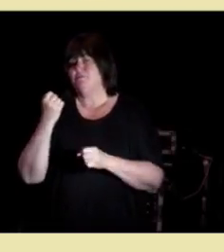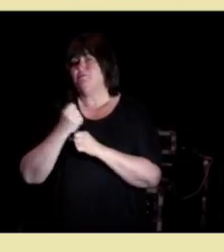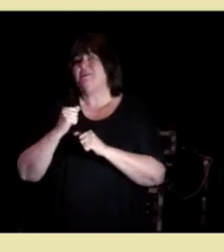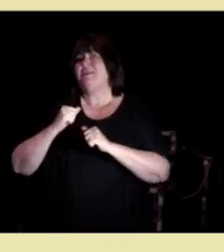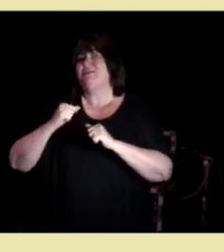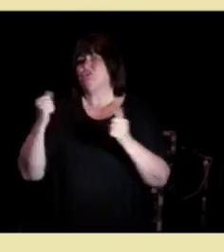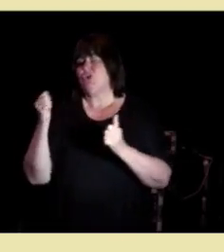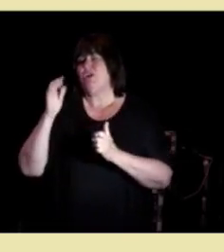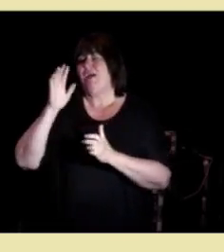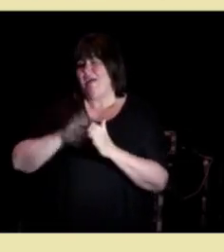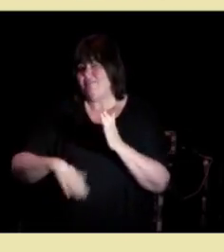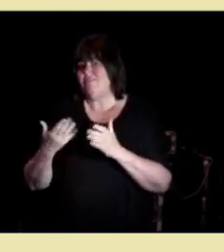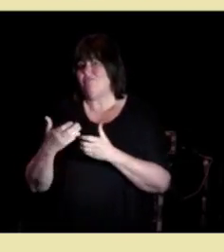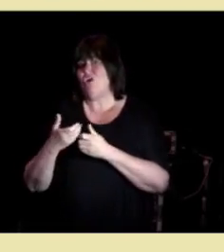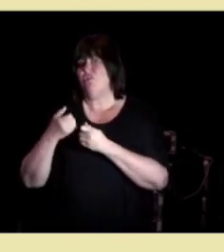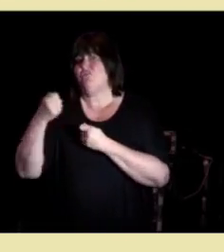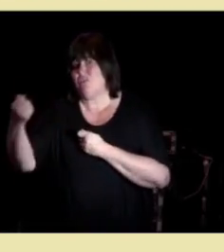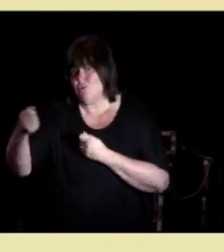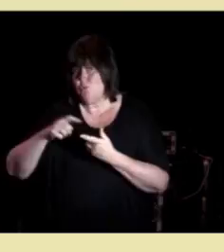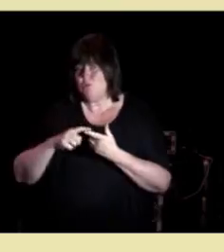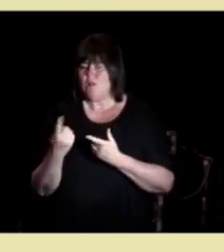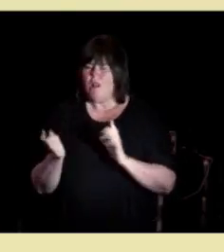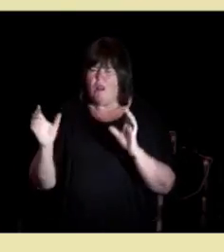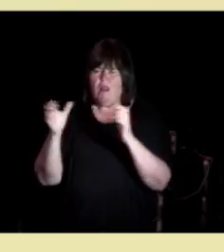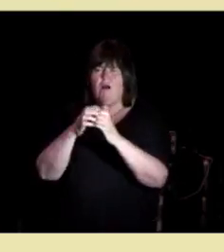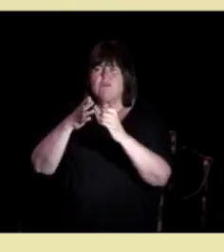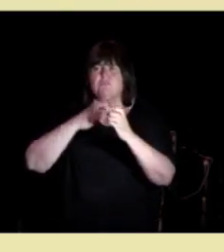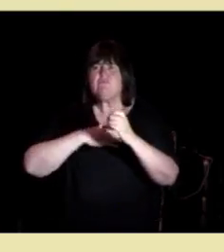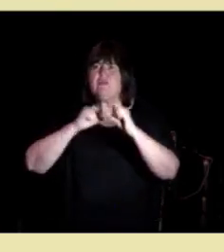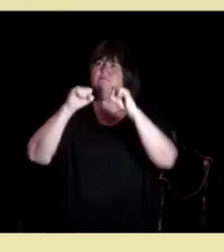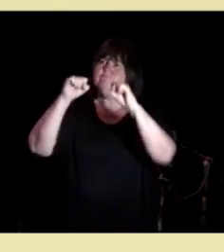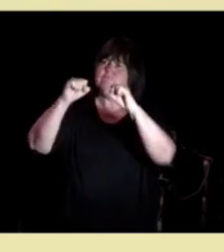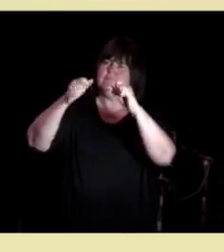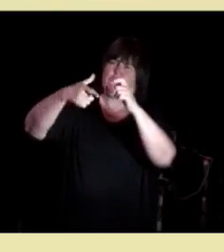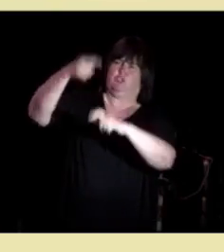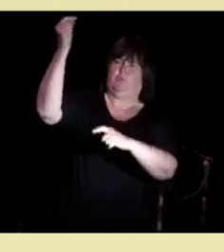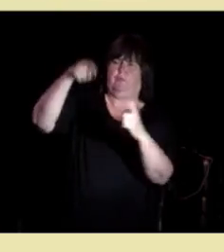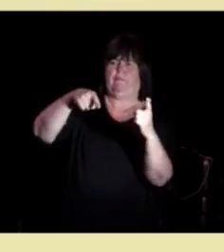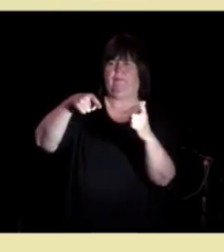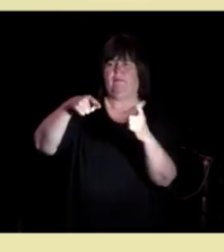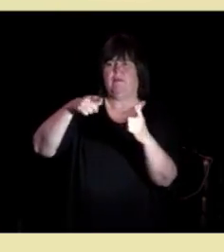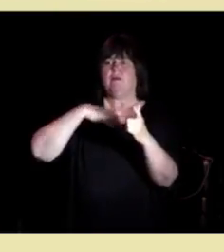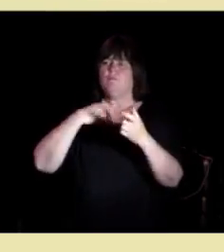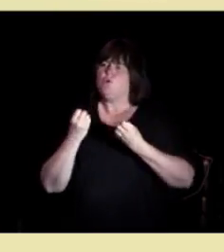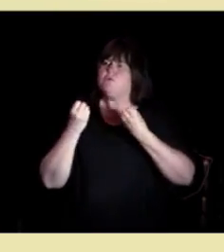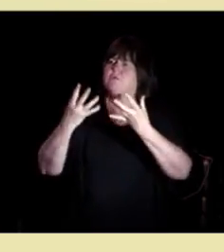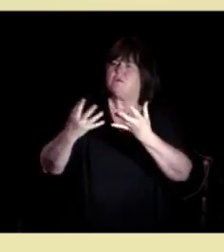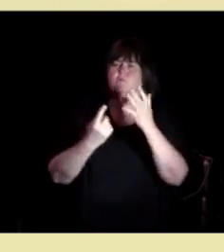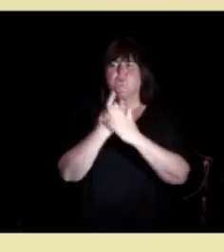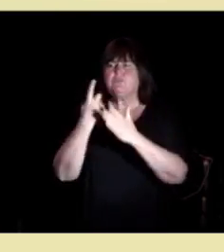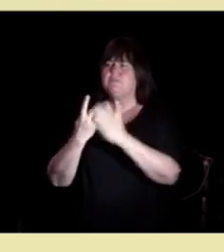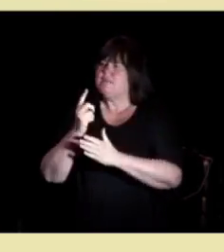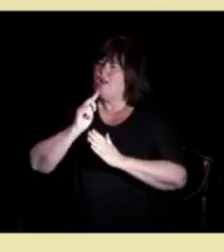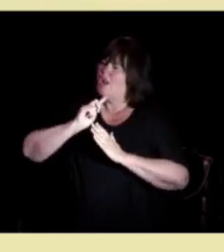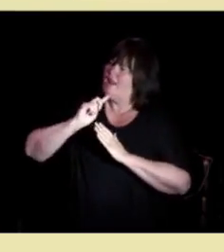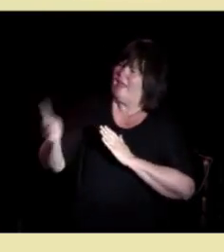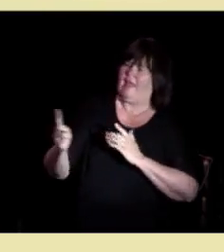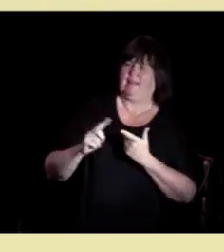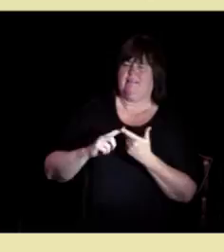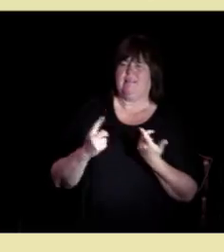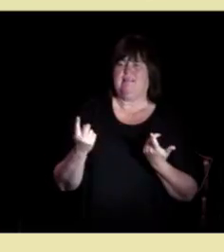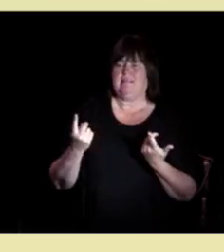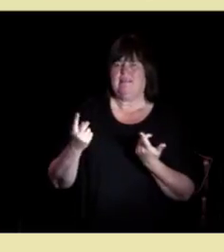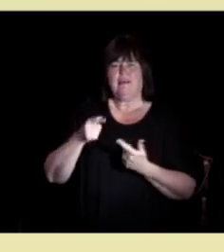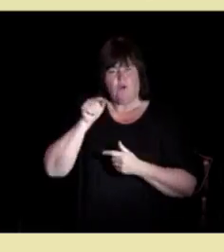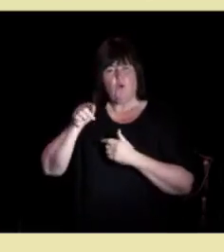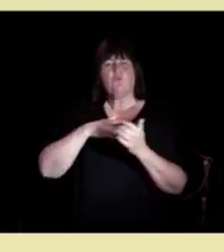tatt ut. Lag som vil være i Champions League, de må ta ut det potensialet hele tiden. Og da handler det jo